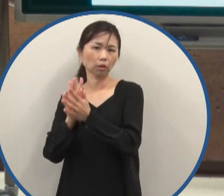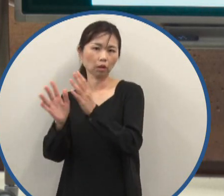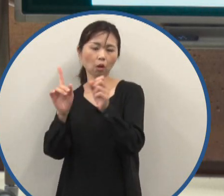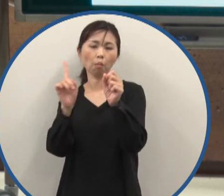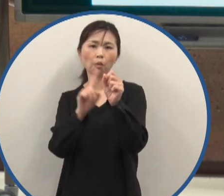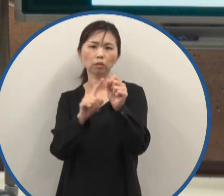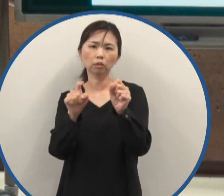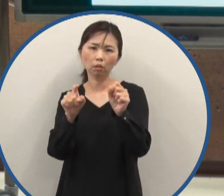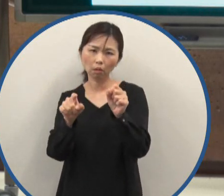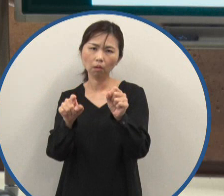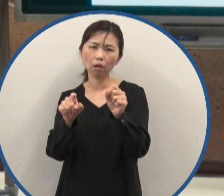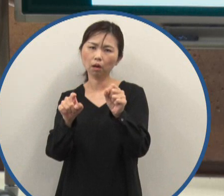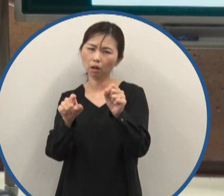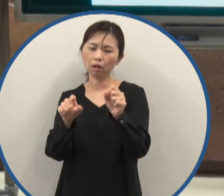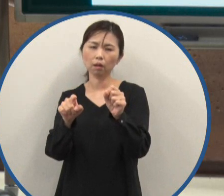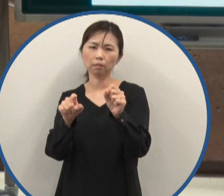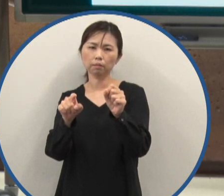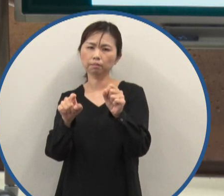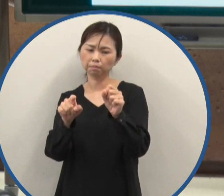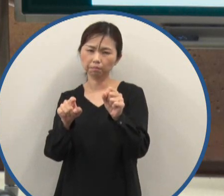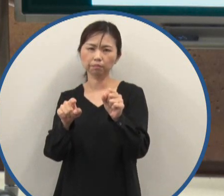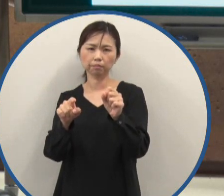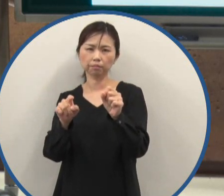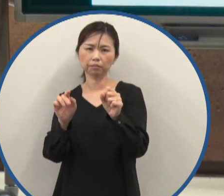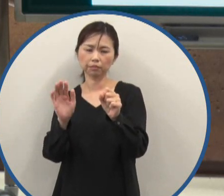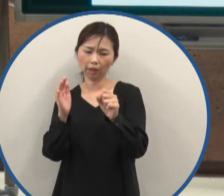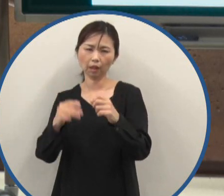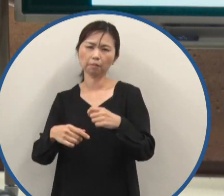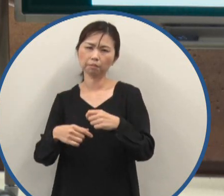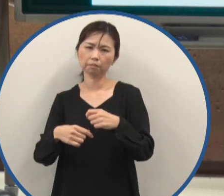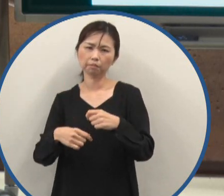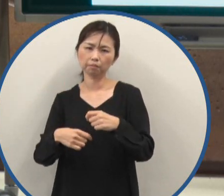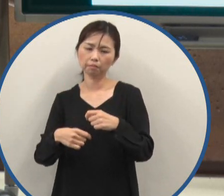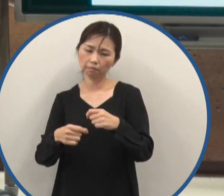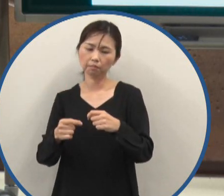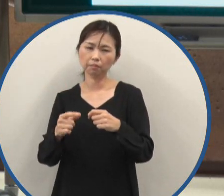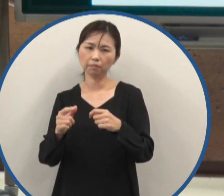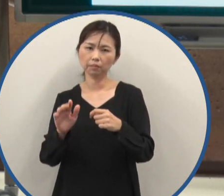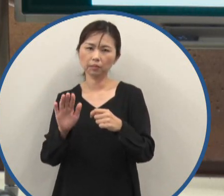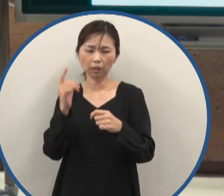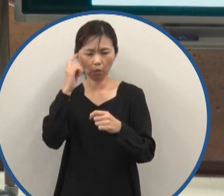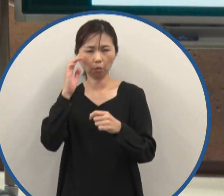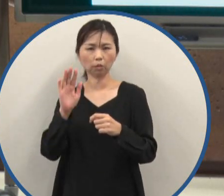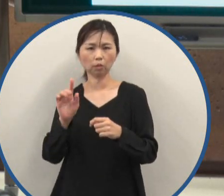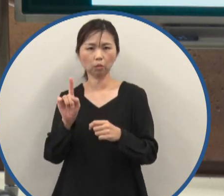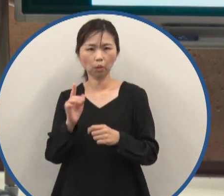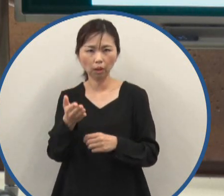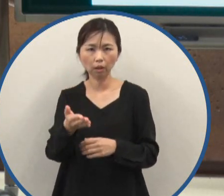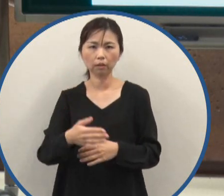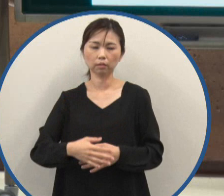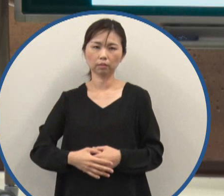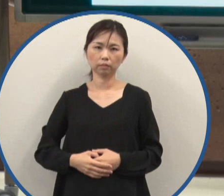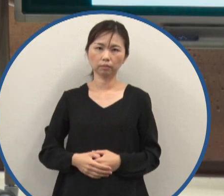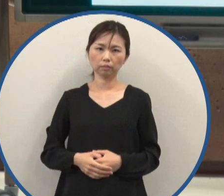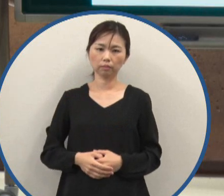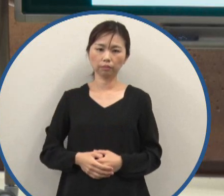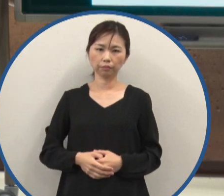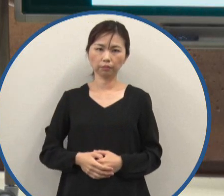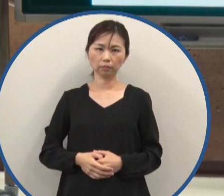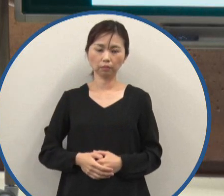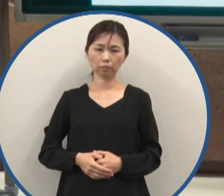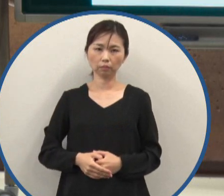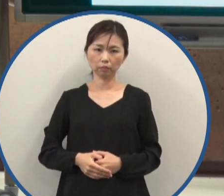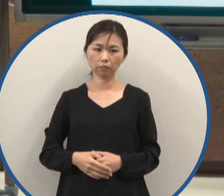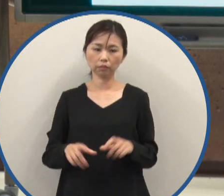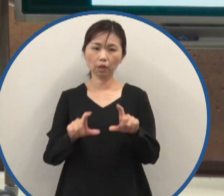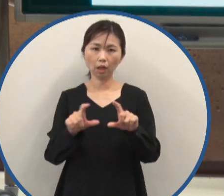が甘い部分があったんじゃないかなというふうにも思うんですが、そのあたりはどのように受け止められたのか。 まあ、この平日